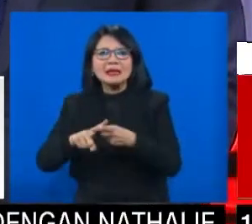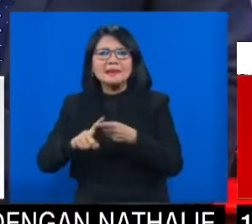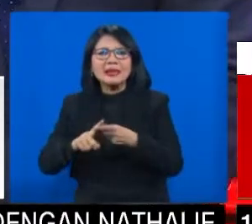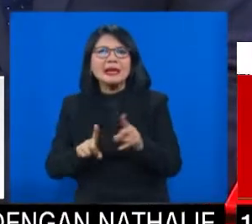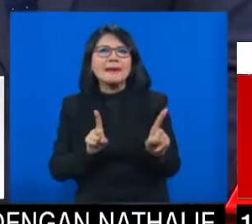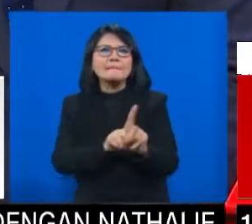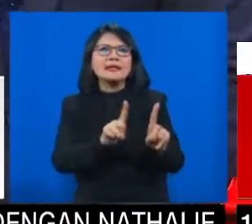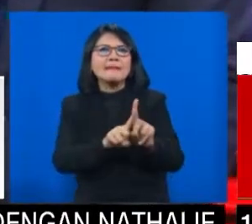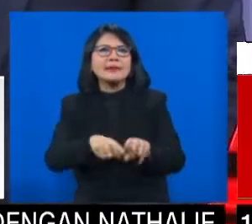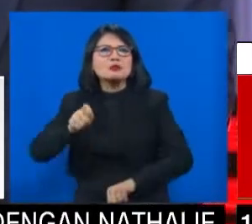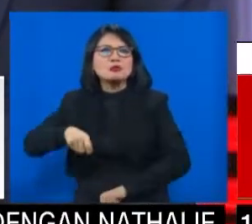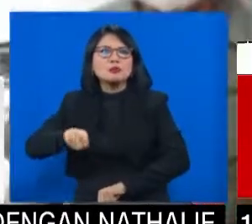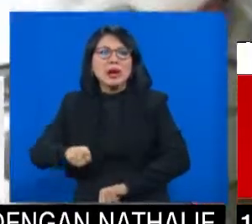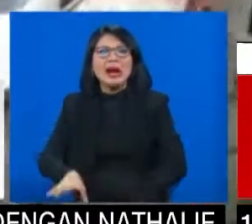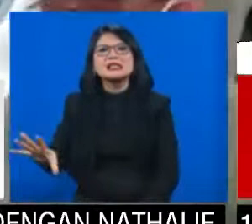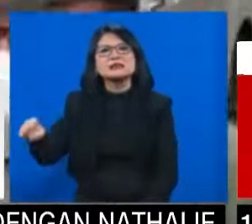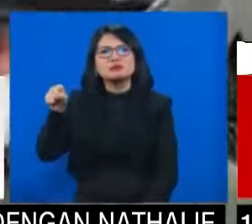hukumnya.